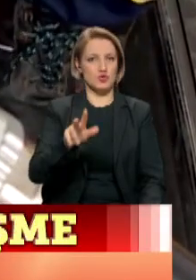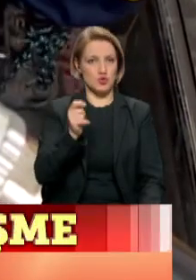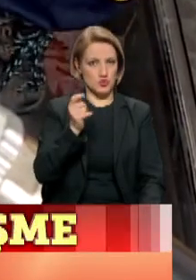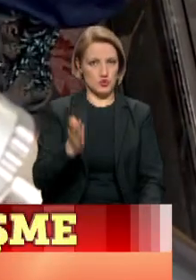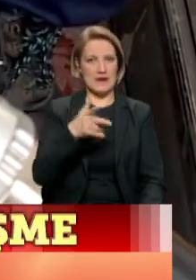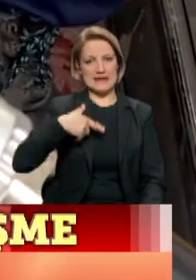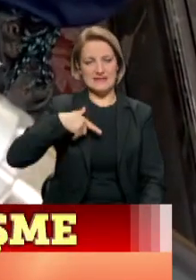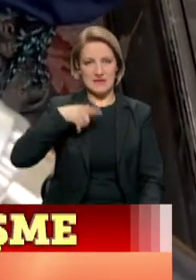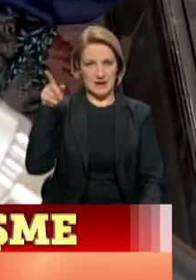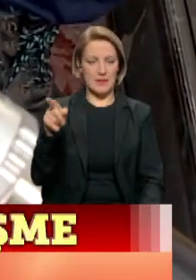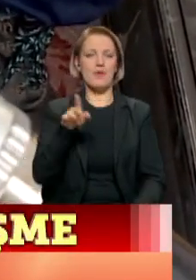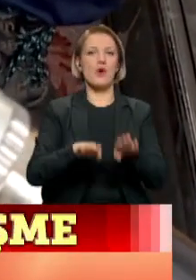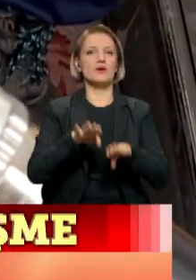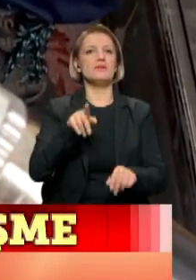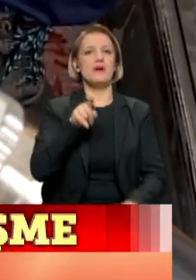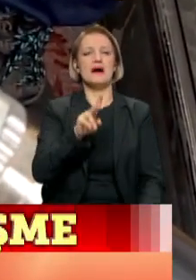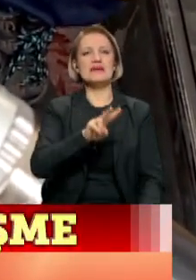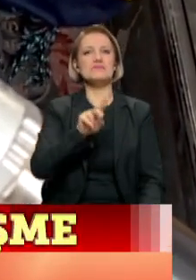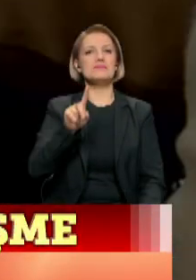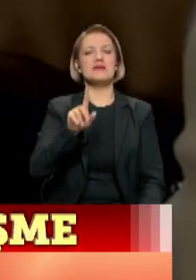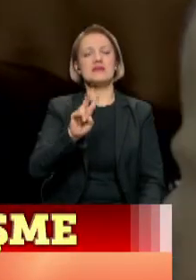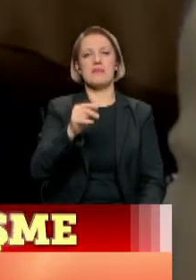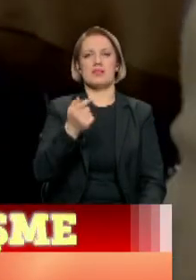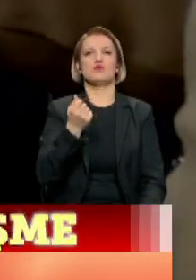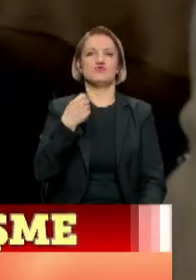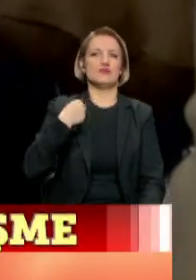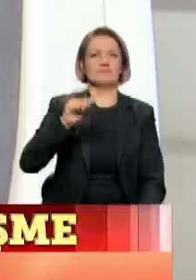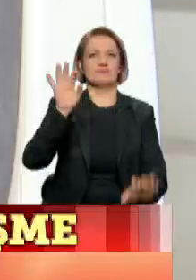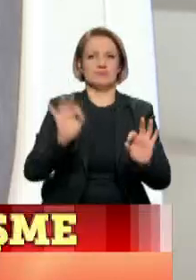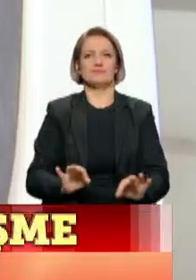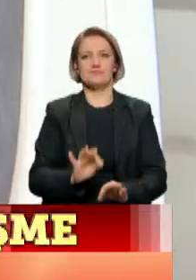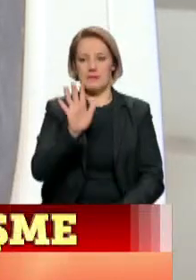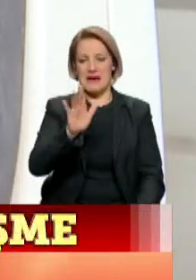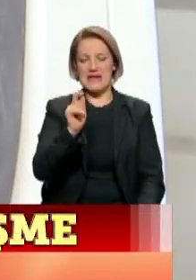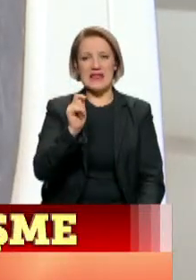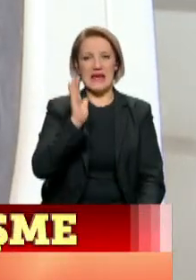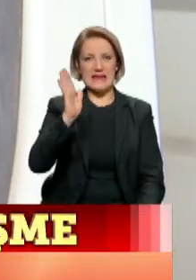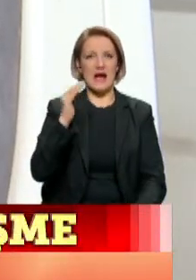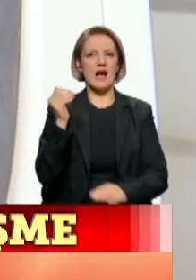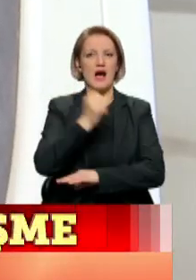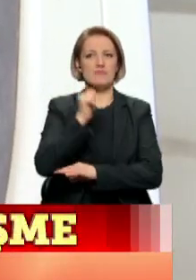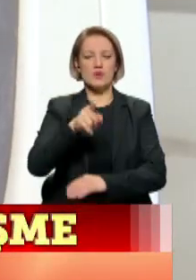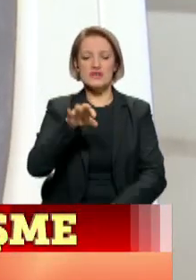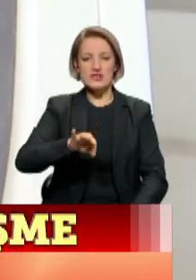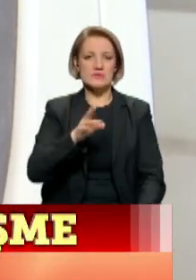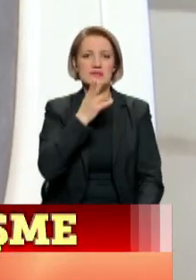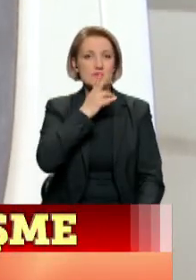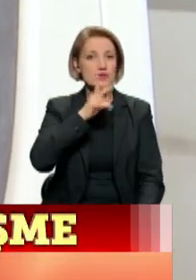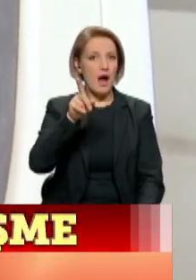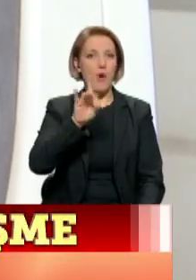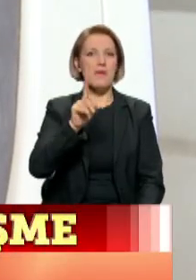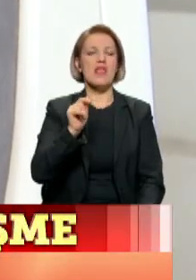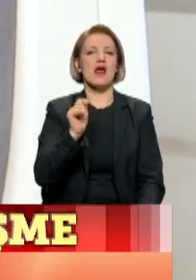kuruşa İzmir'de ise ortalama 21 lira 26 kuruşa satılıyor 5 liraya giden kamyon şu an Samsun'a 15 liraya gidiyor